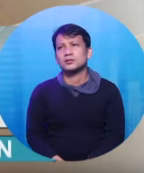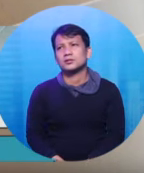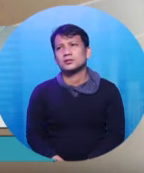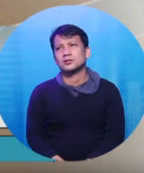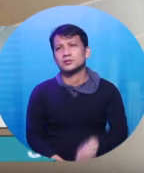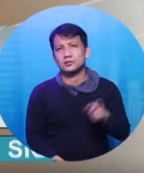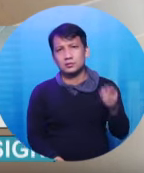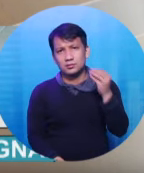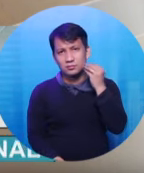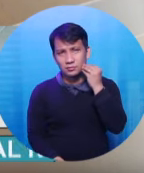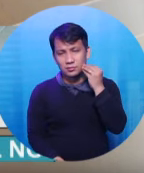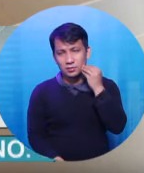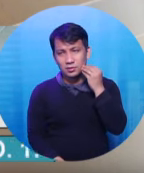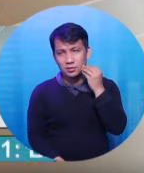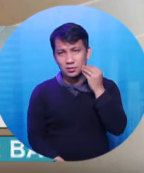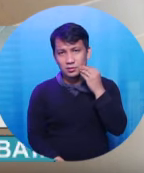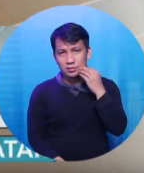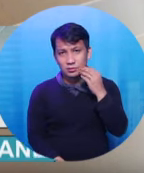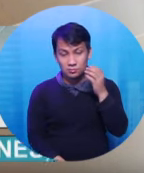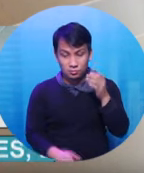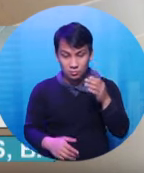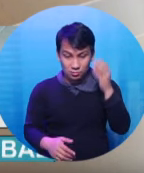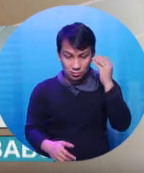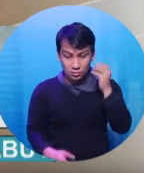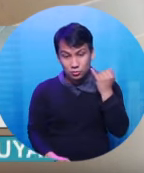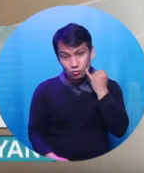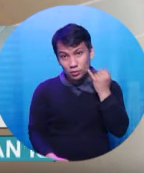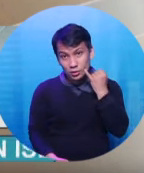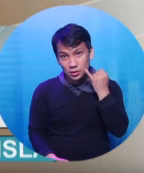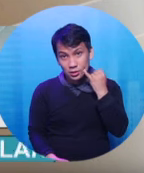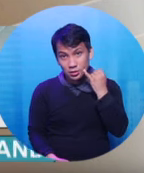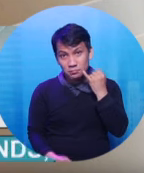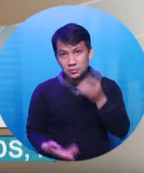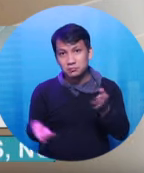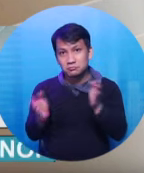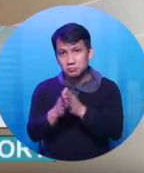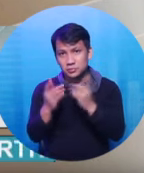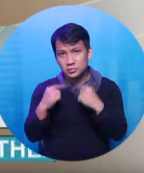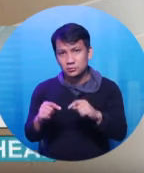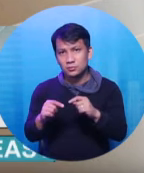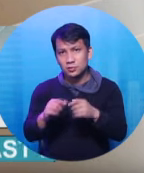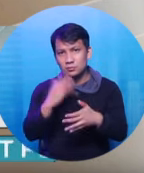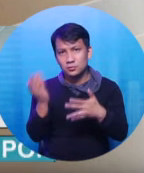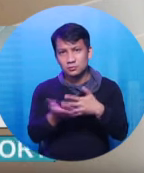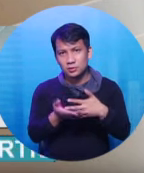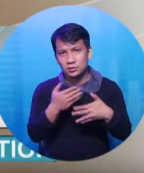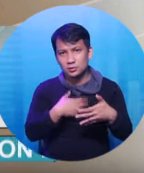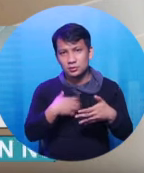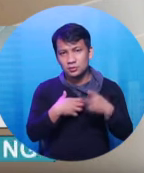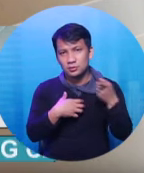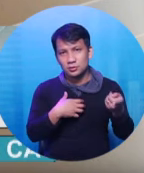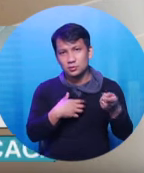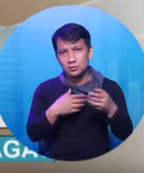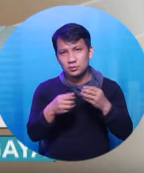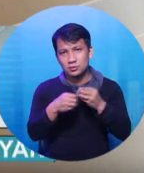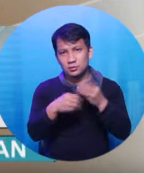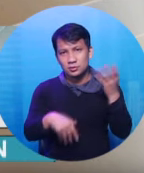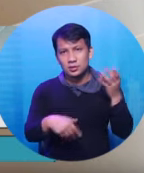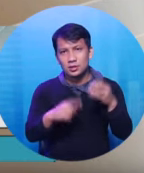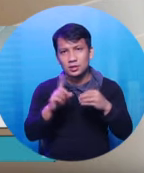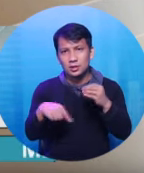si Mrs. ni Mark, si Jonalyn, kukumbinsin po natin na magsasampa ng kaso laban